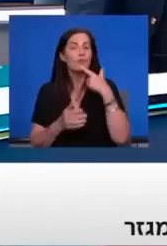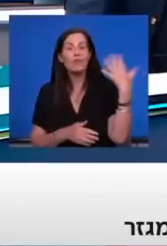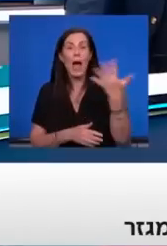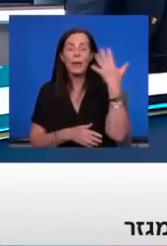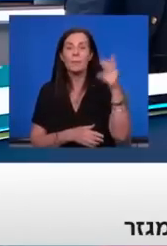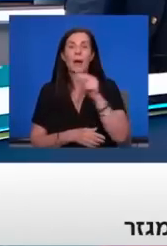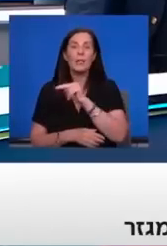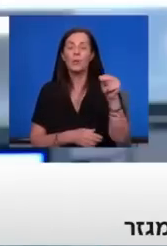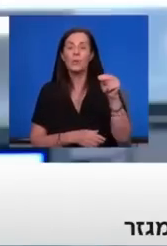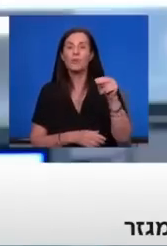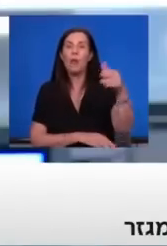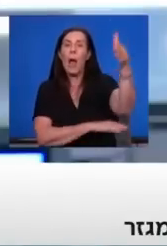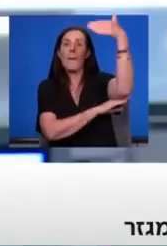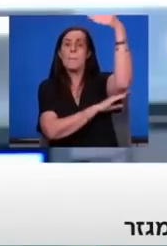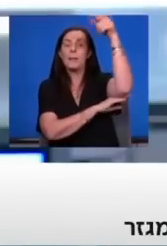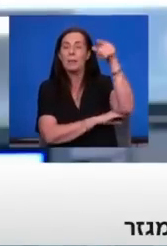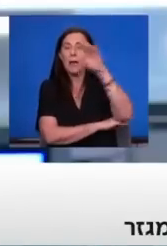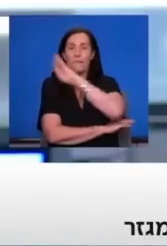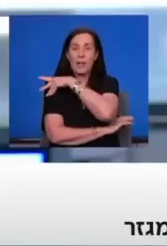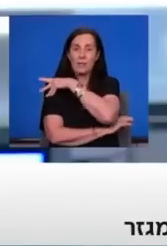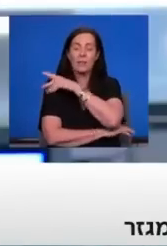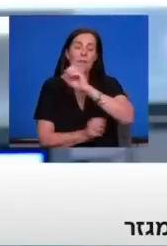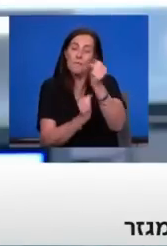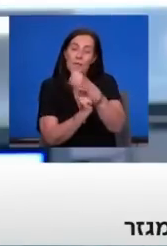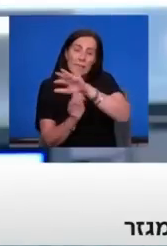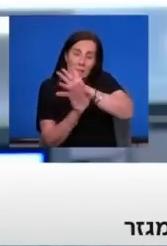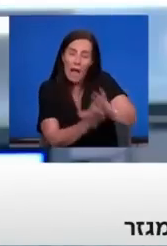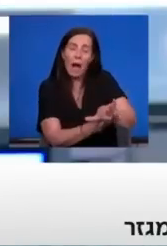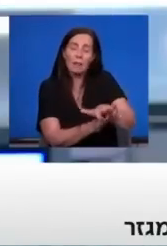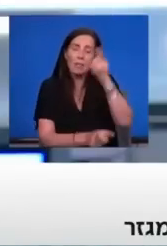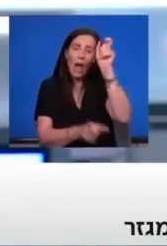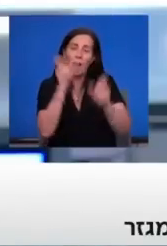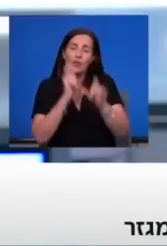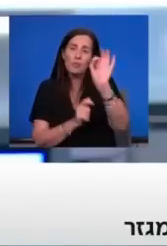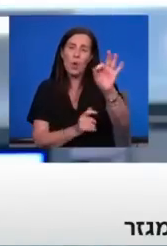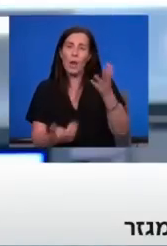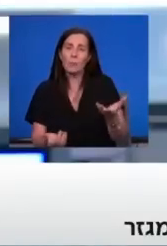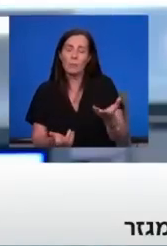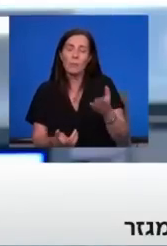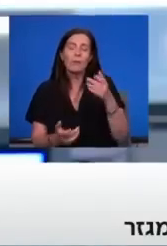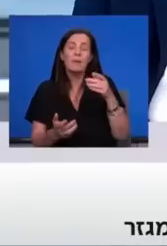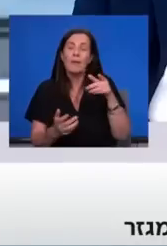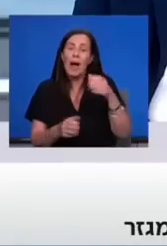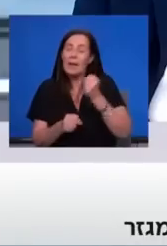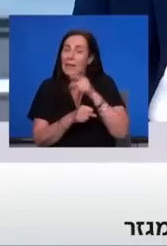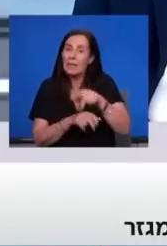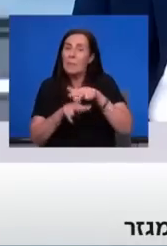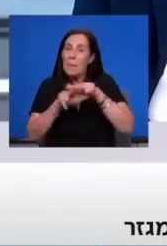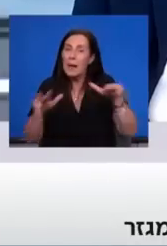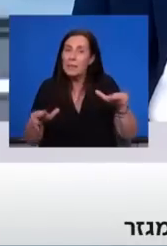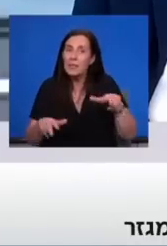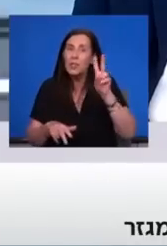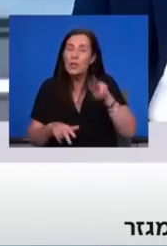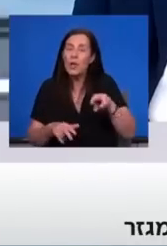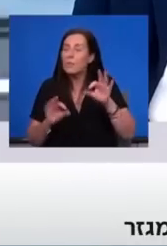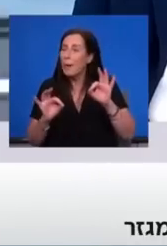הנושא הלאומני, הלאומי הפלסטיני, והזנחתם את התושבים שלכם, גרמתם למצב שגידלתם פרא,